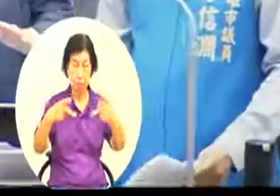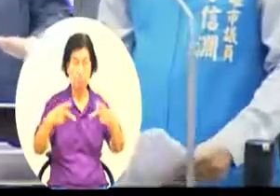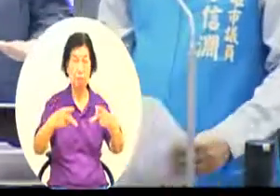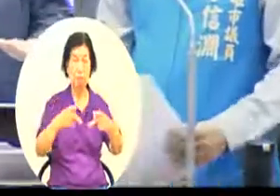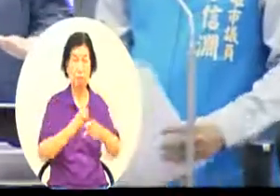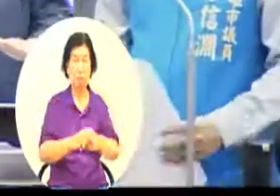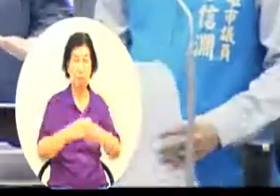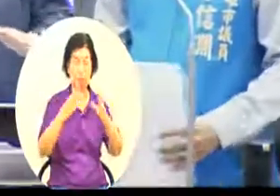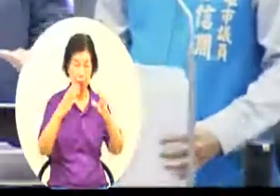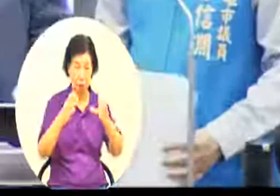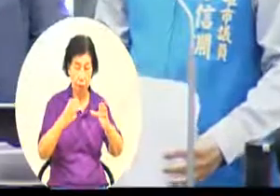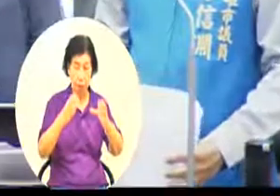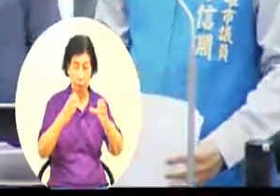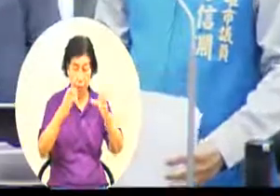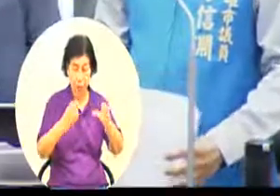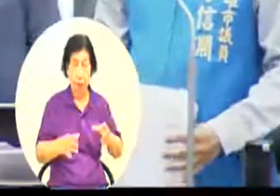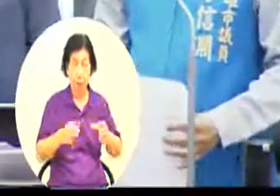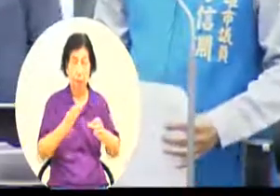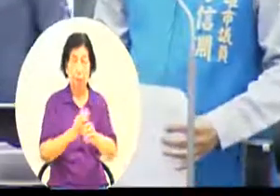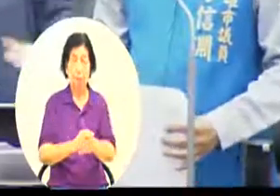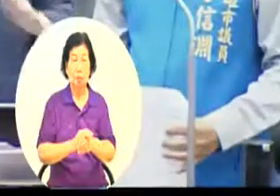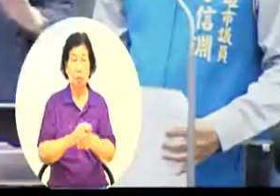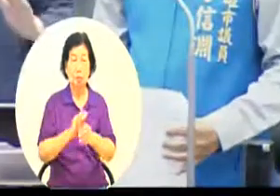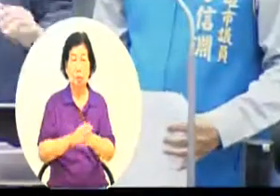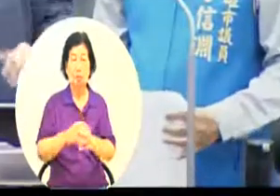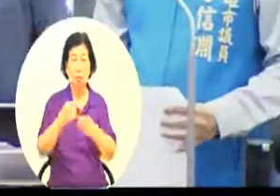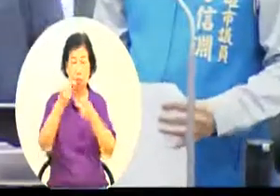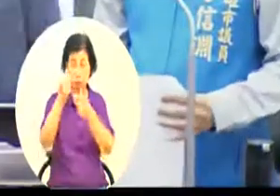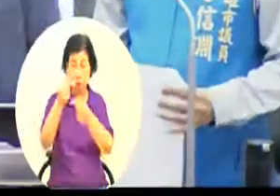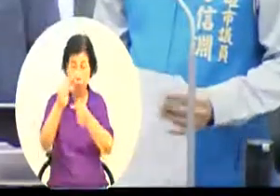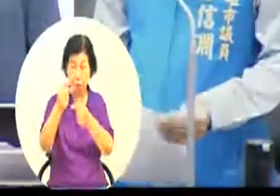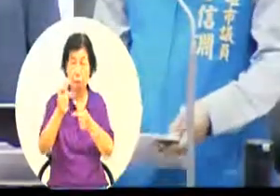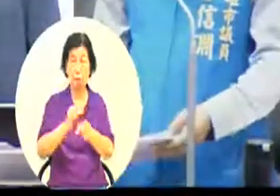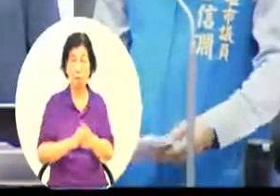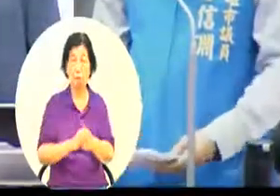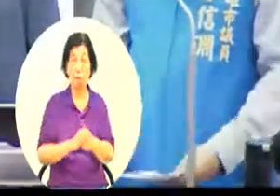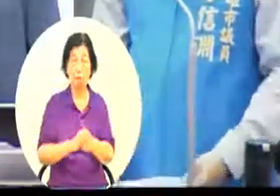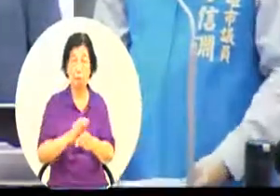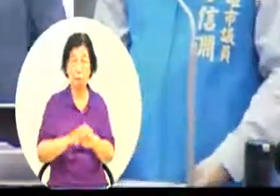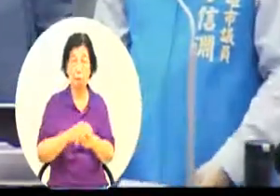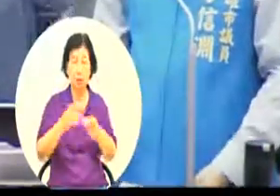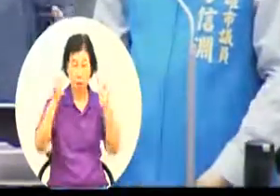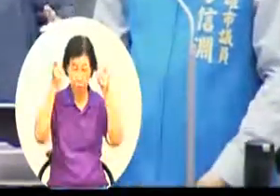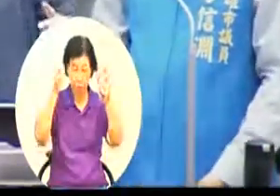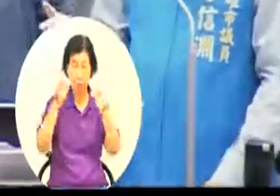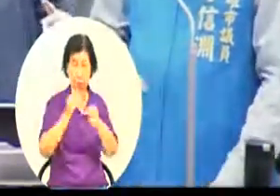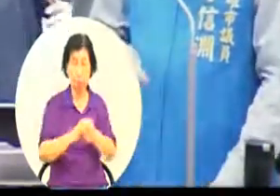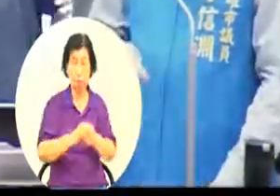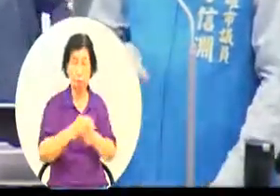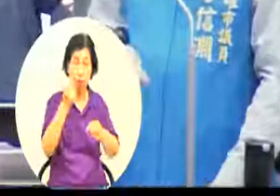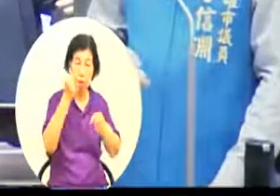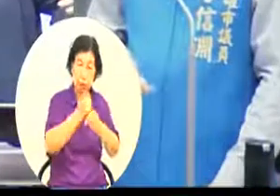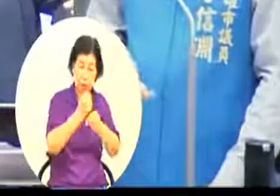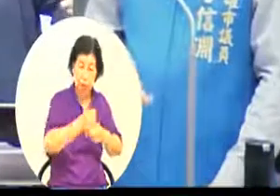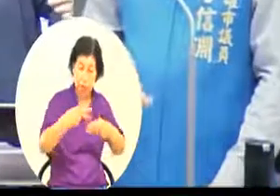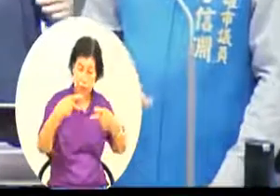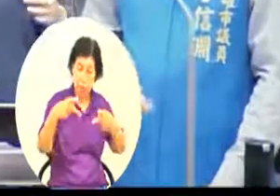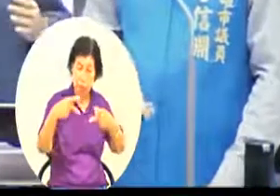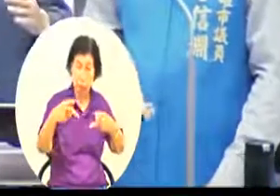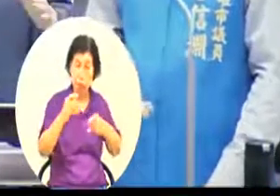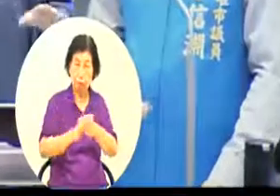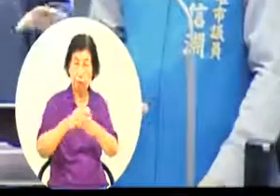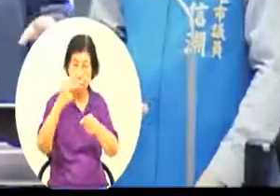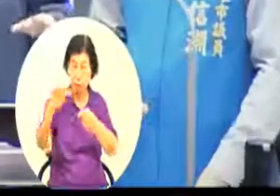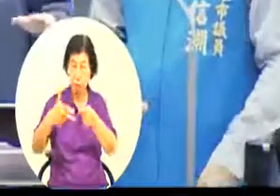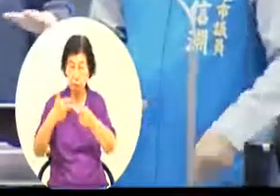好多捷运，我们的高雄捷运前后大概都要7-8年、7-8年，但是伫这个中间，